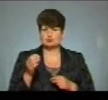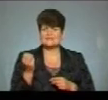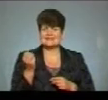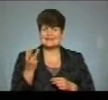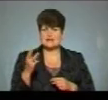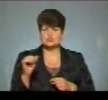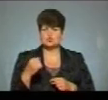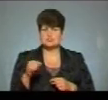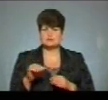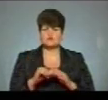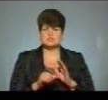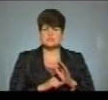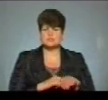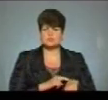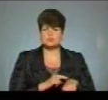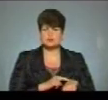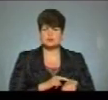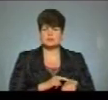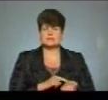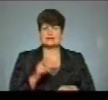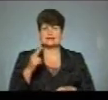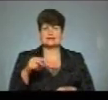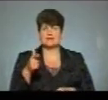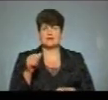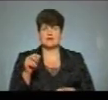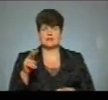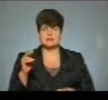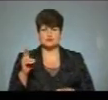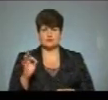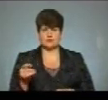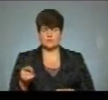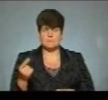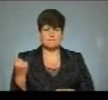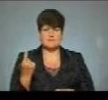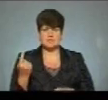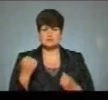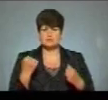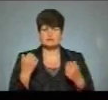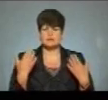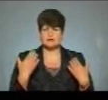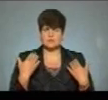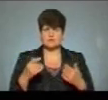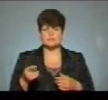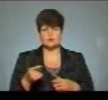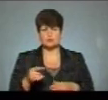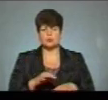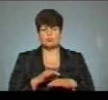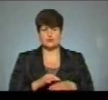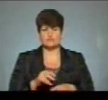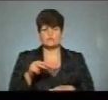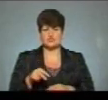13 серпня о 16 годині на бульварі Данила Галицького в Тернополі. Вперше спортивні канікули в Тернополі провели